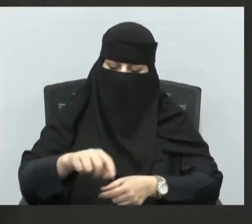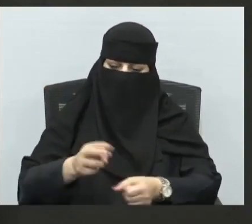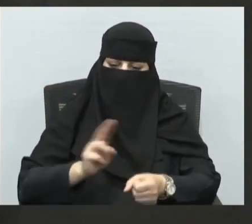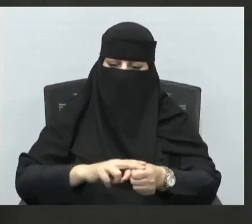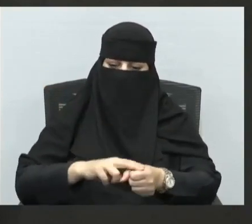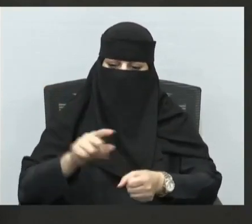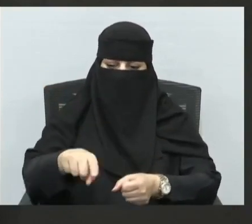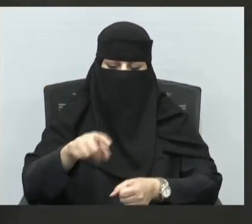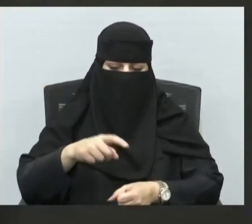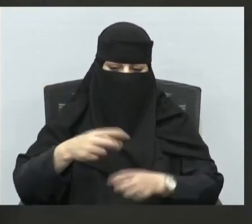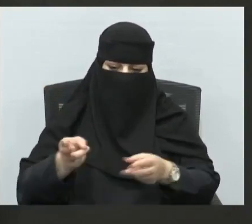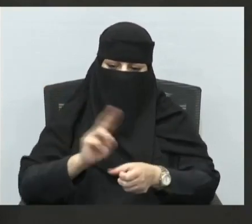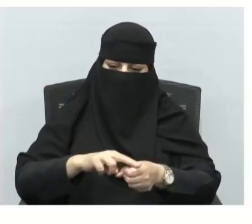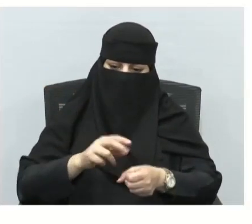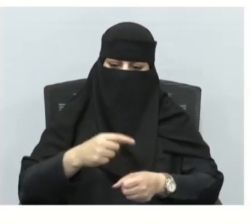ترددون